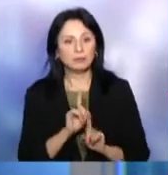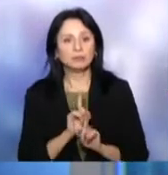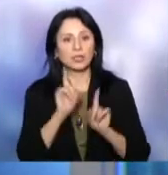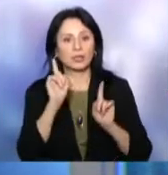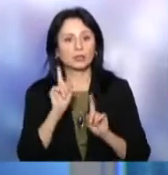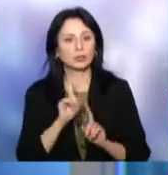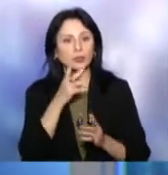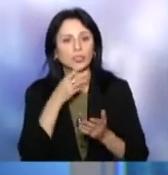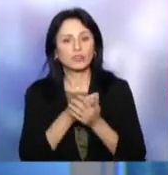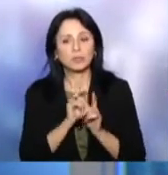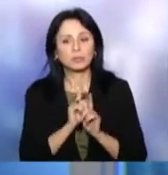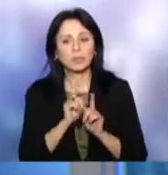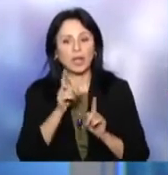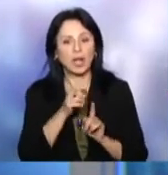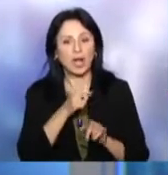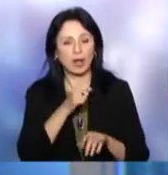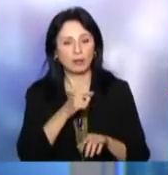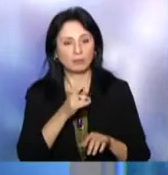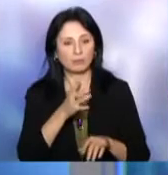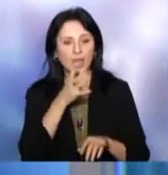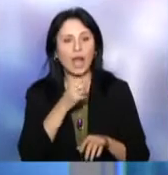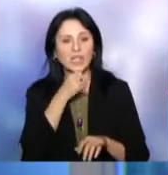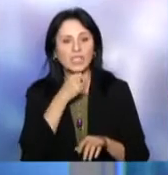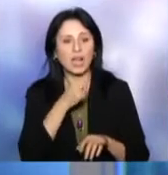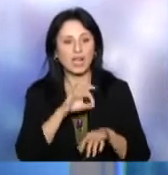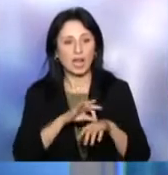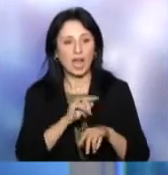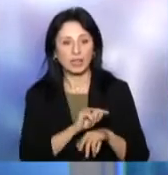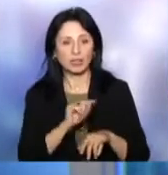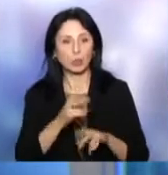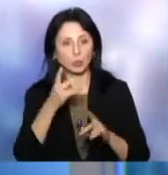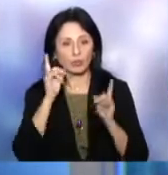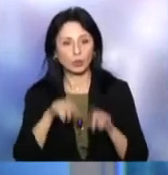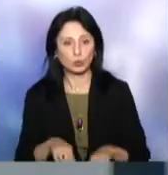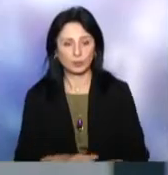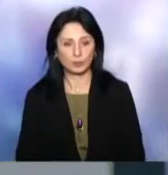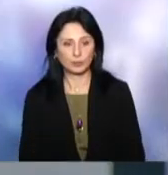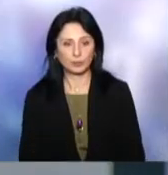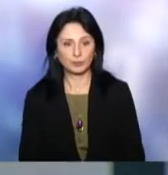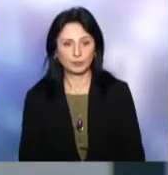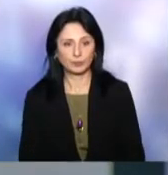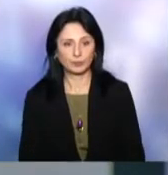თავისებურებები აქვს სხვადასხვა ასაკში კანს და რატომ არის მნიშვნელოვანი, რომ ჩვენ ეს ვიცოდეთ?